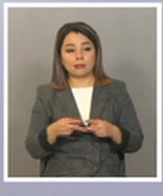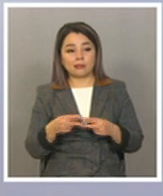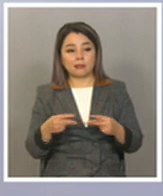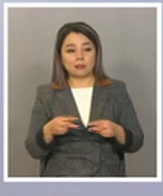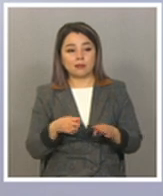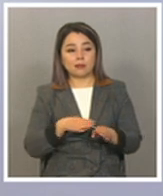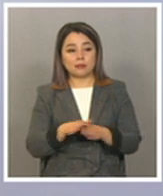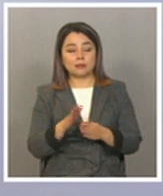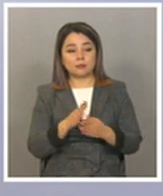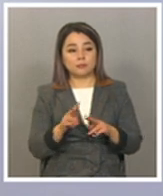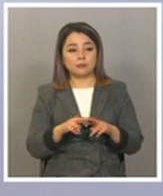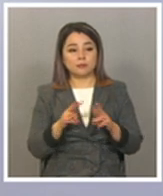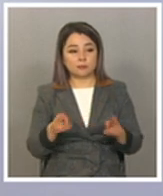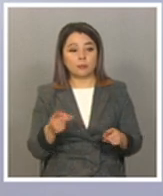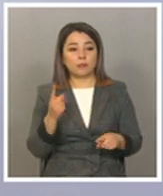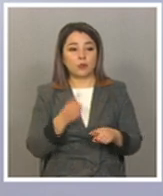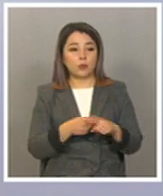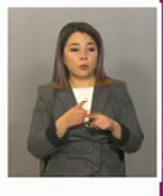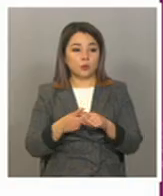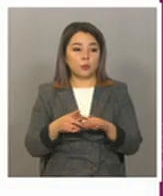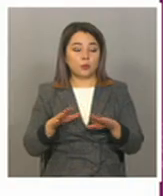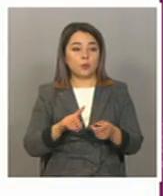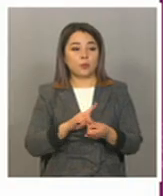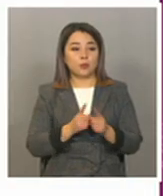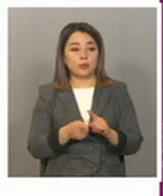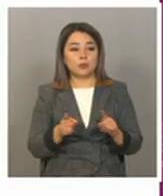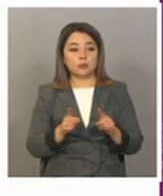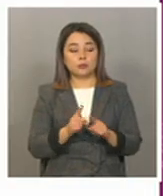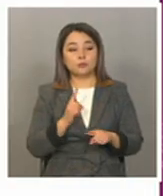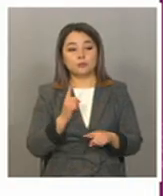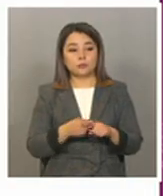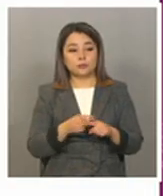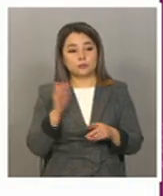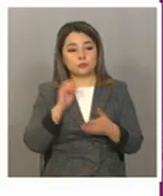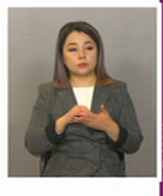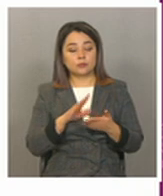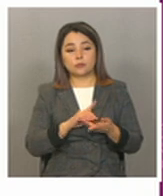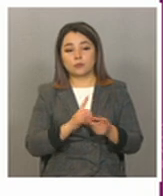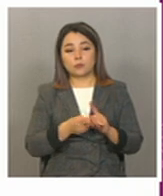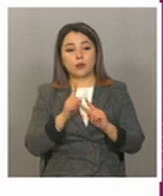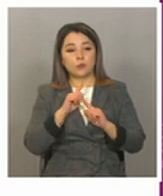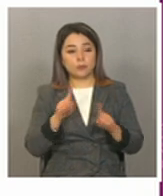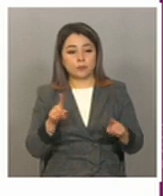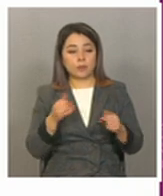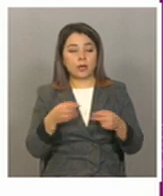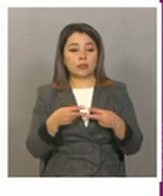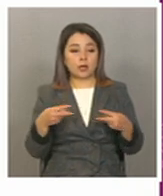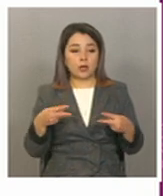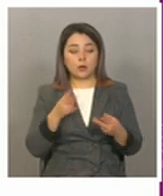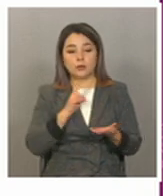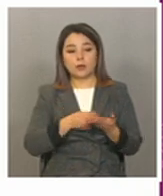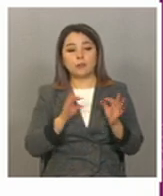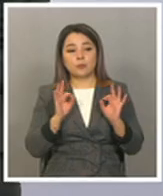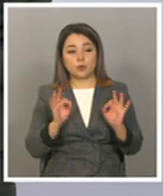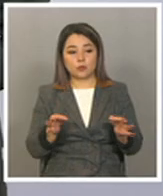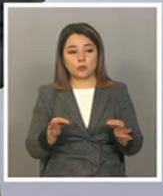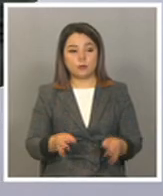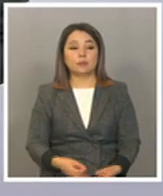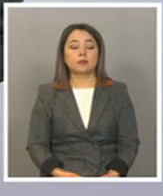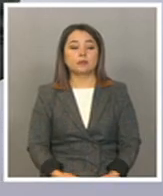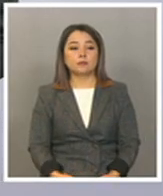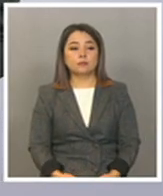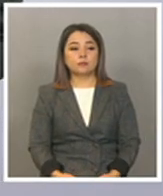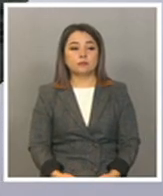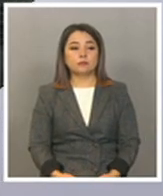орындалады. Қосылғыштарын орын ауыстырғаннан қосындының мәні өзгермейді. Теңбе теңдік дұрыс. Ал